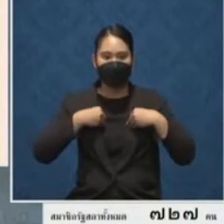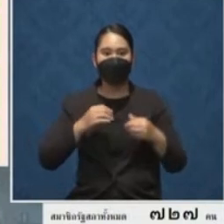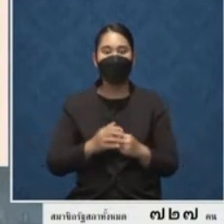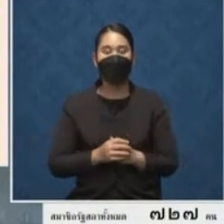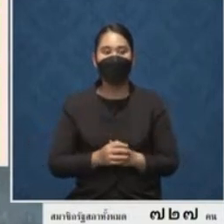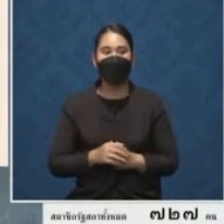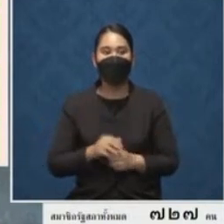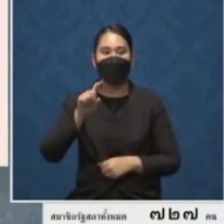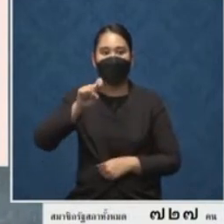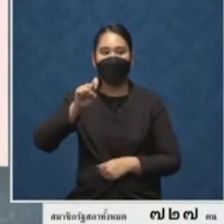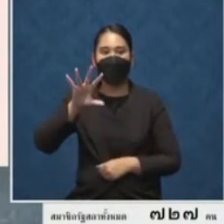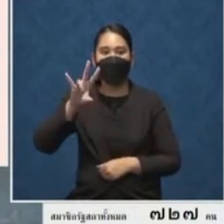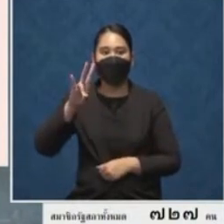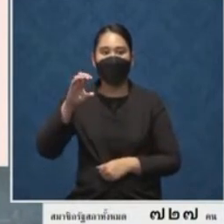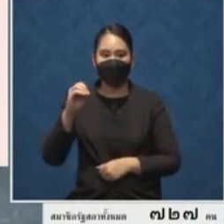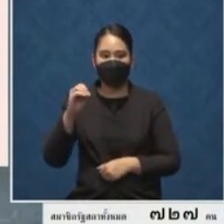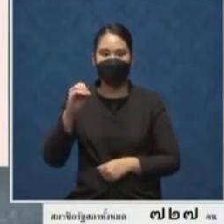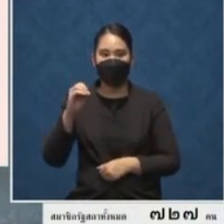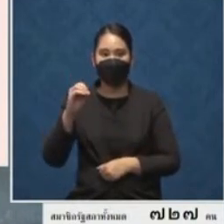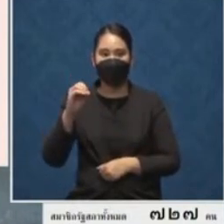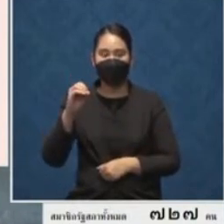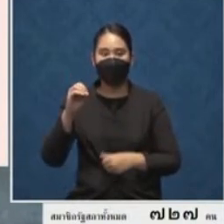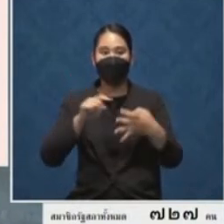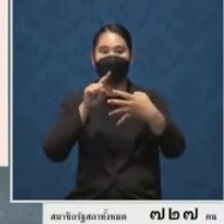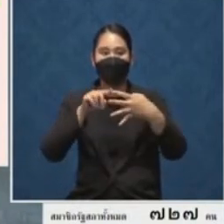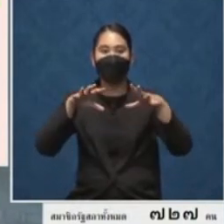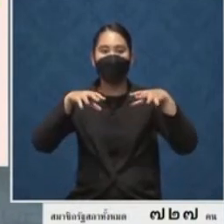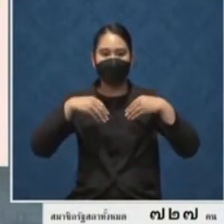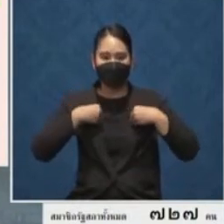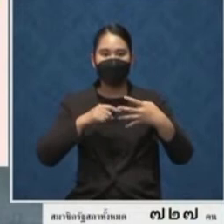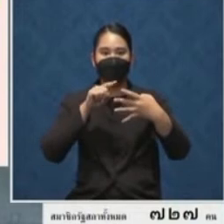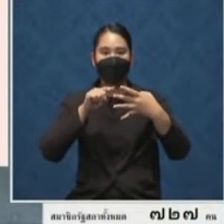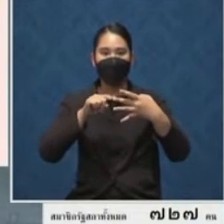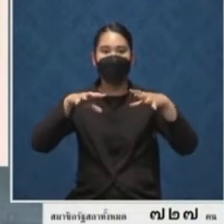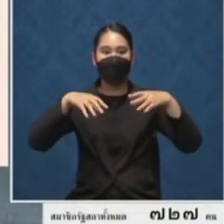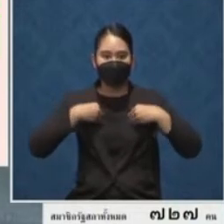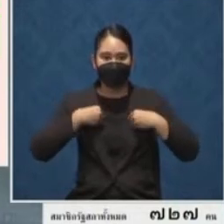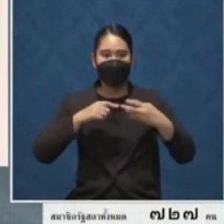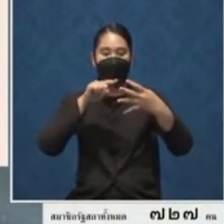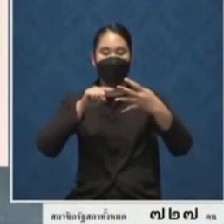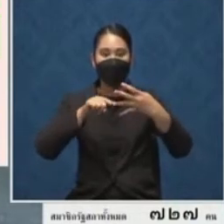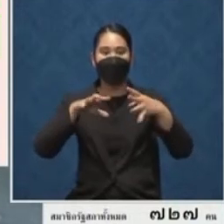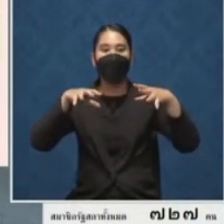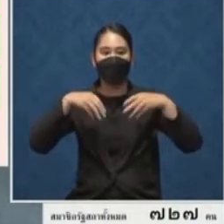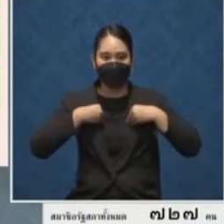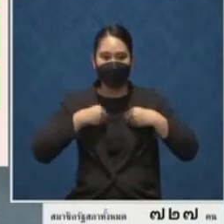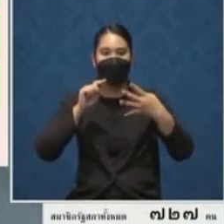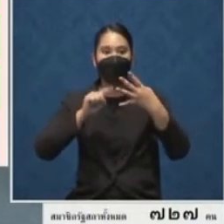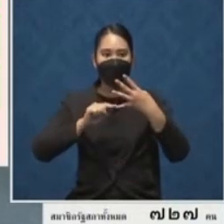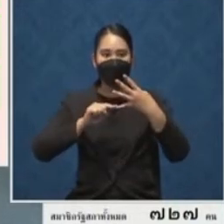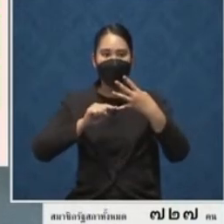170นายณัฐวุฒิบัวปทุม 1รับหลักการ2รับหลักการ3รับหลักการและ